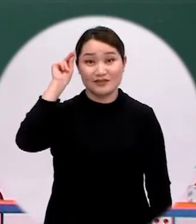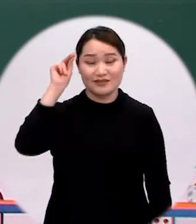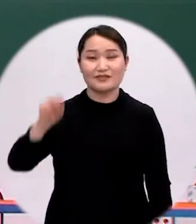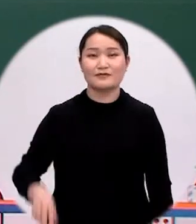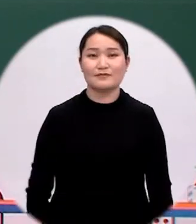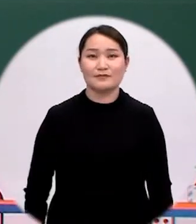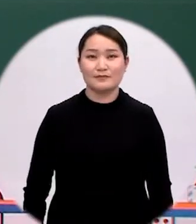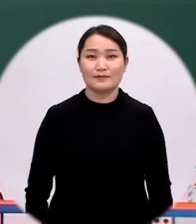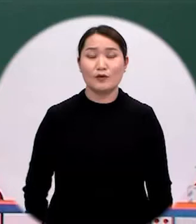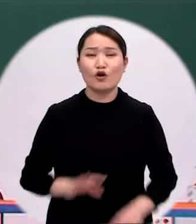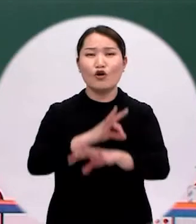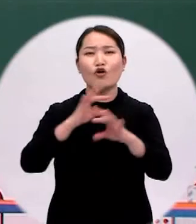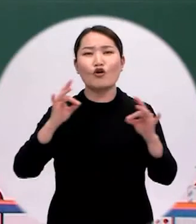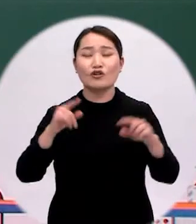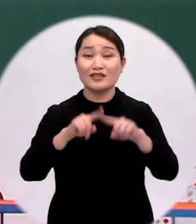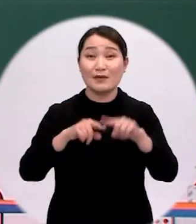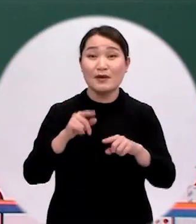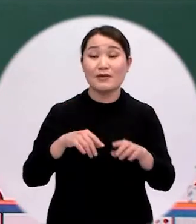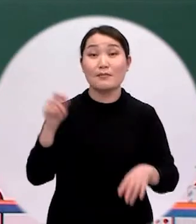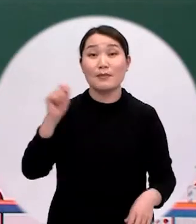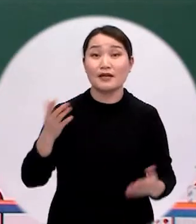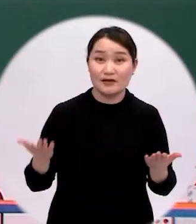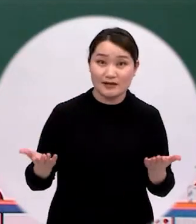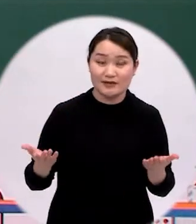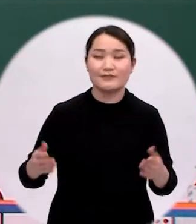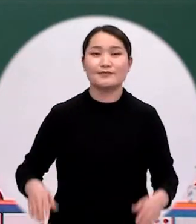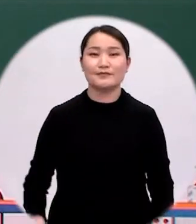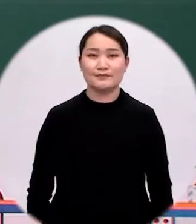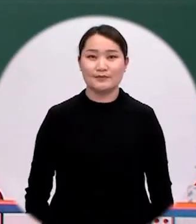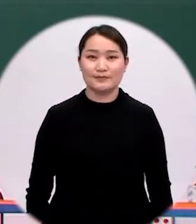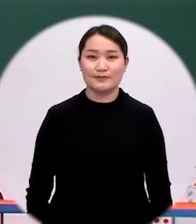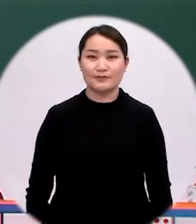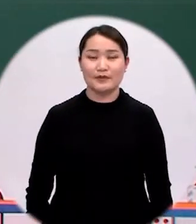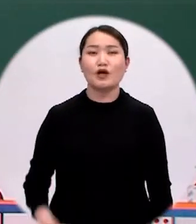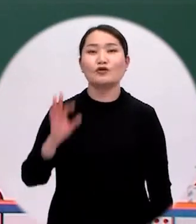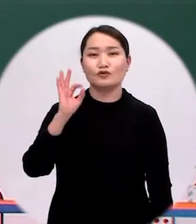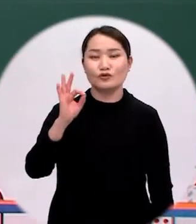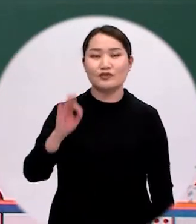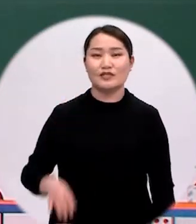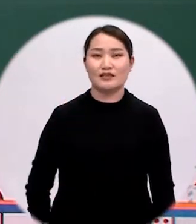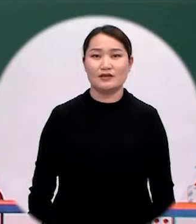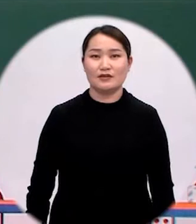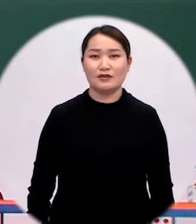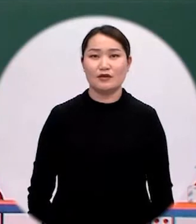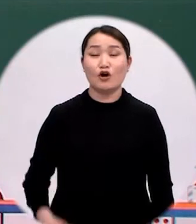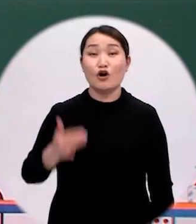Дараа нь ямар ямар баярууд болдог вүлээ? Зүйтэй улс тунхагласны